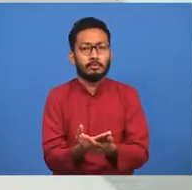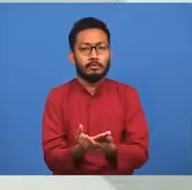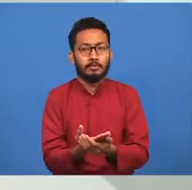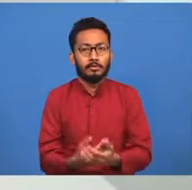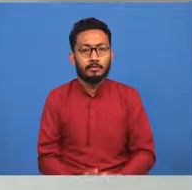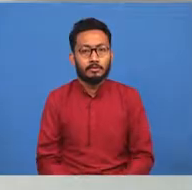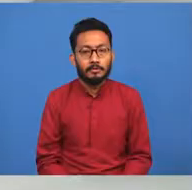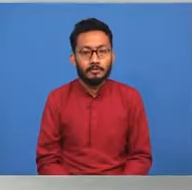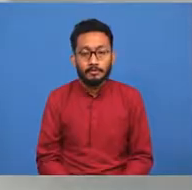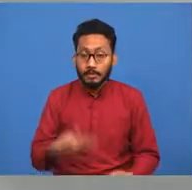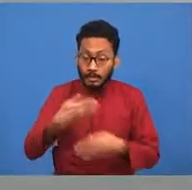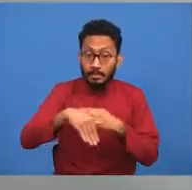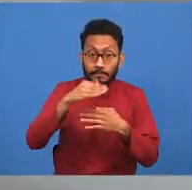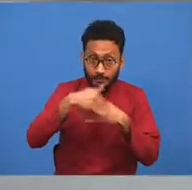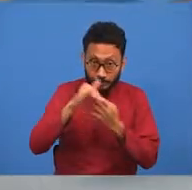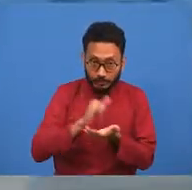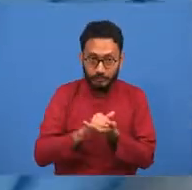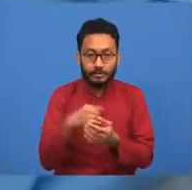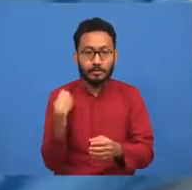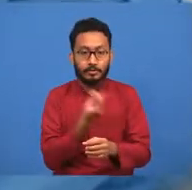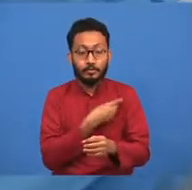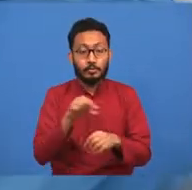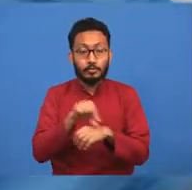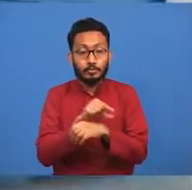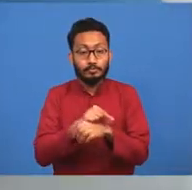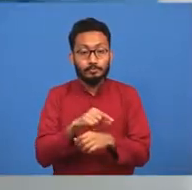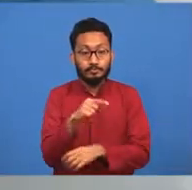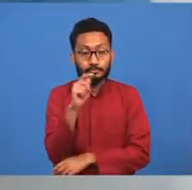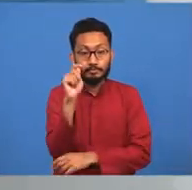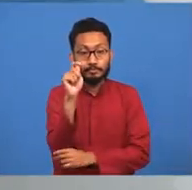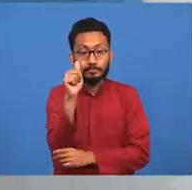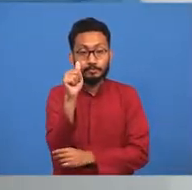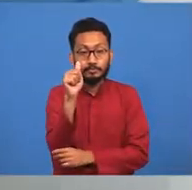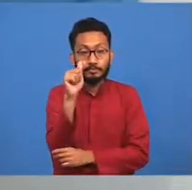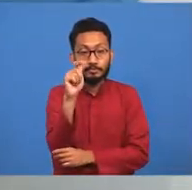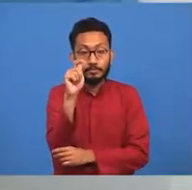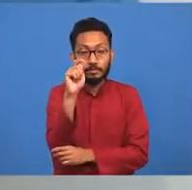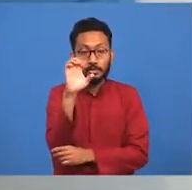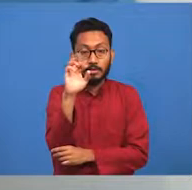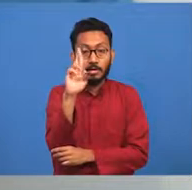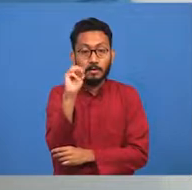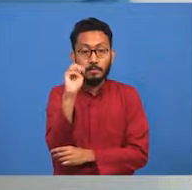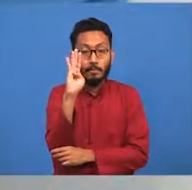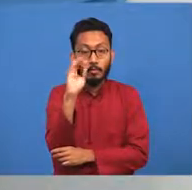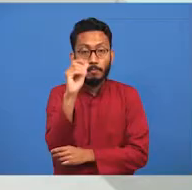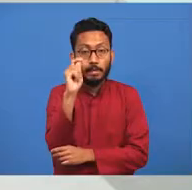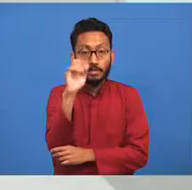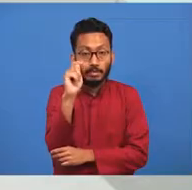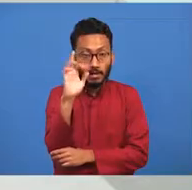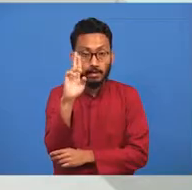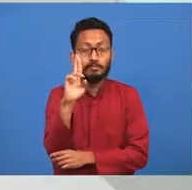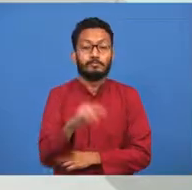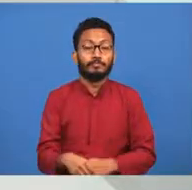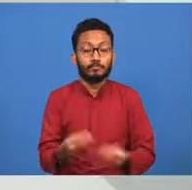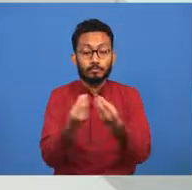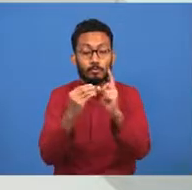Okey, selepas itu, kita akan gunakan termometer untuk menyukat suhu awal.